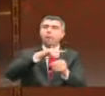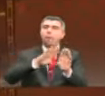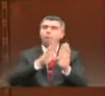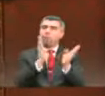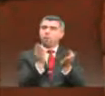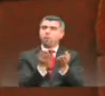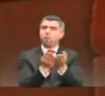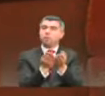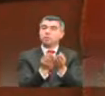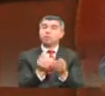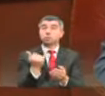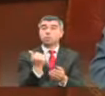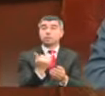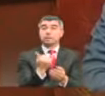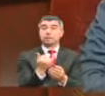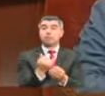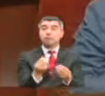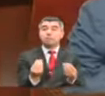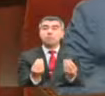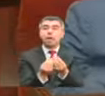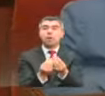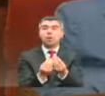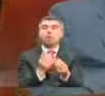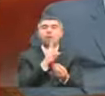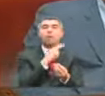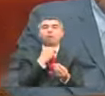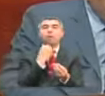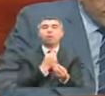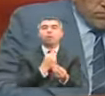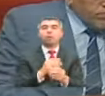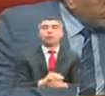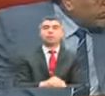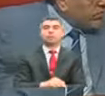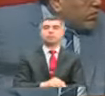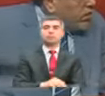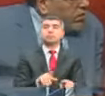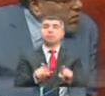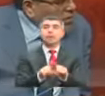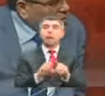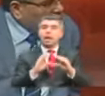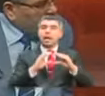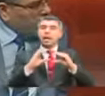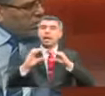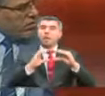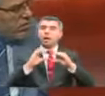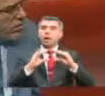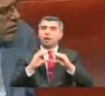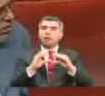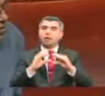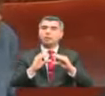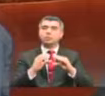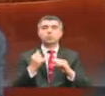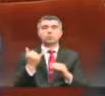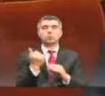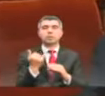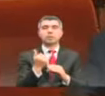بوصفها شريكا مهما، وستعطي الحكومة إن شاء الله فعالية للحوار الاجتماعي المنتظم.